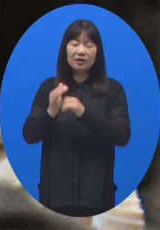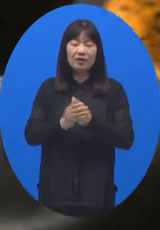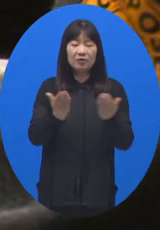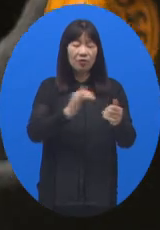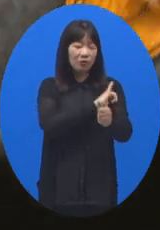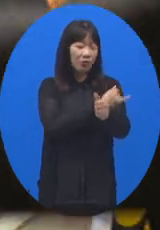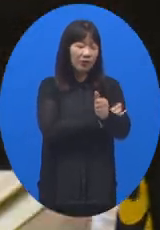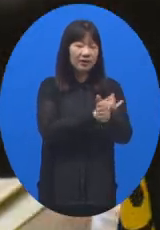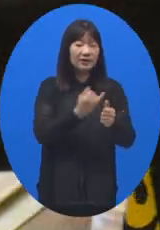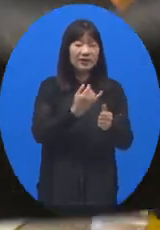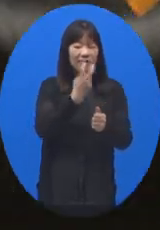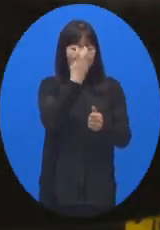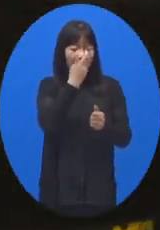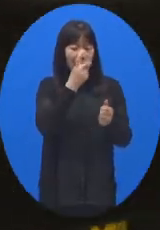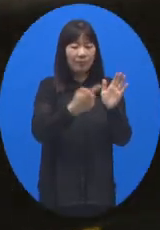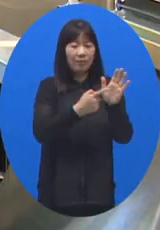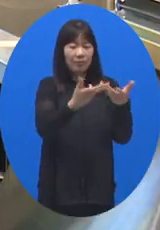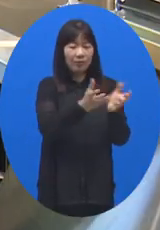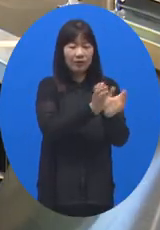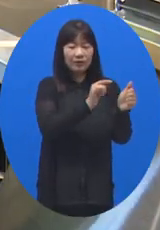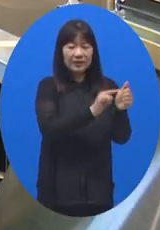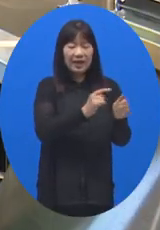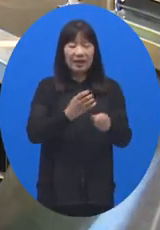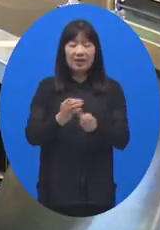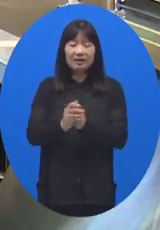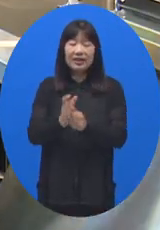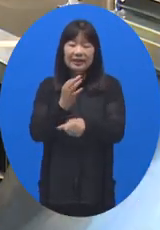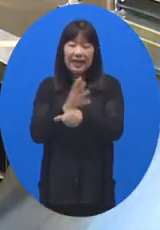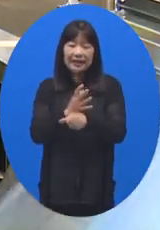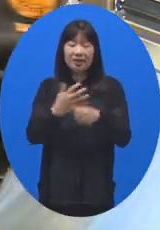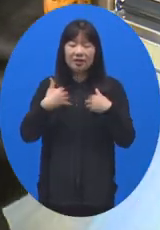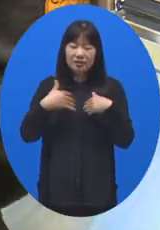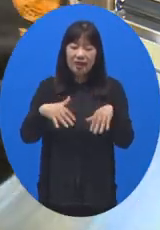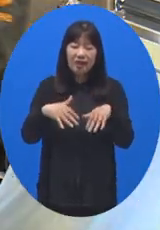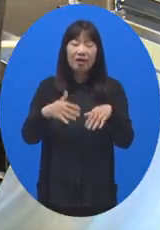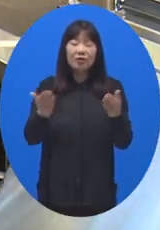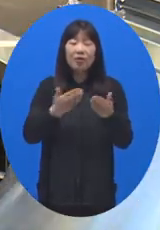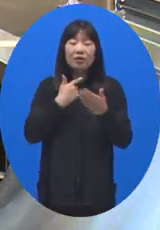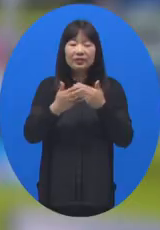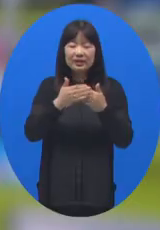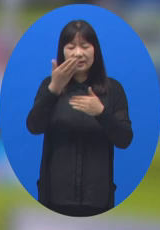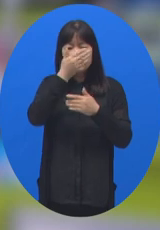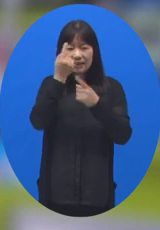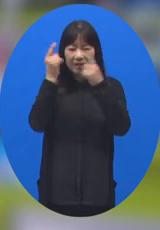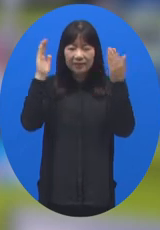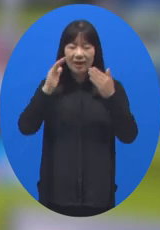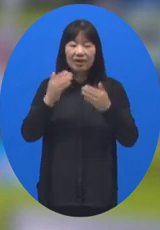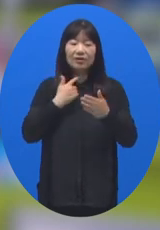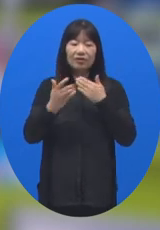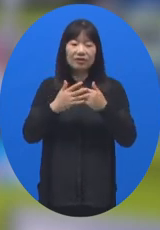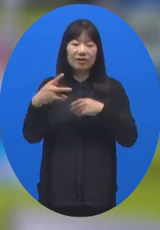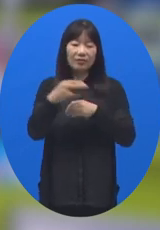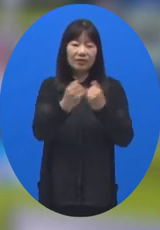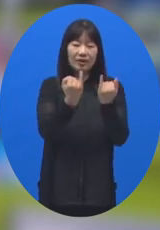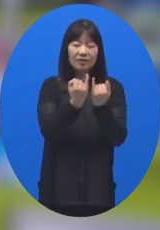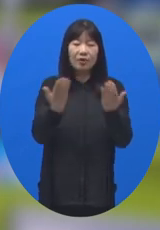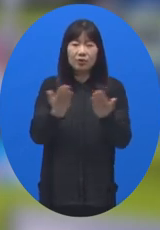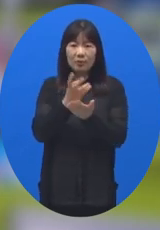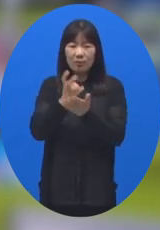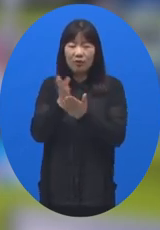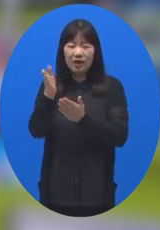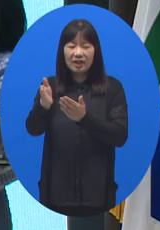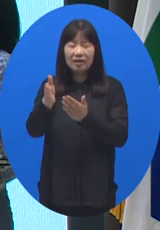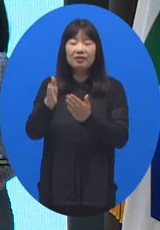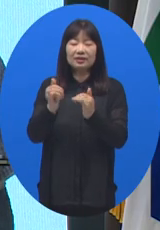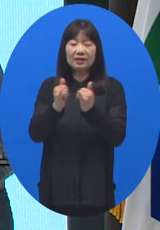노동 권익 서포터즈는 특히 단시간 취향 노동자 근무 경험이 있는 대학생 경력단절 여성 노동법 관련 전공자를